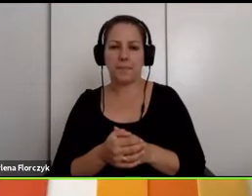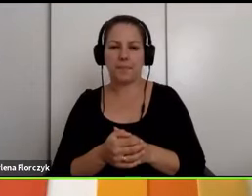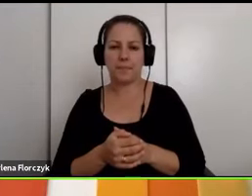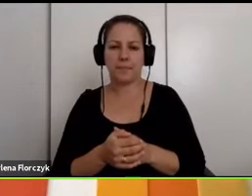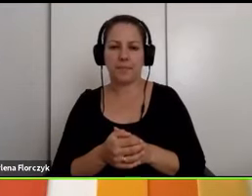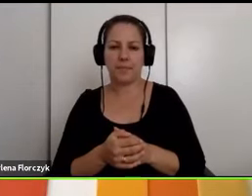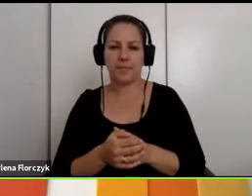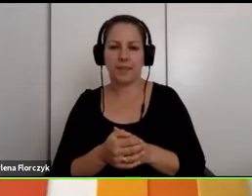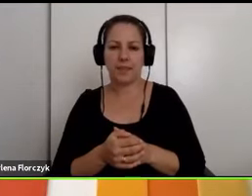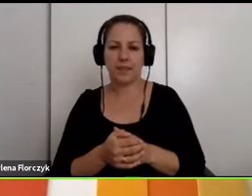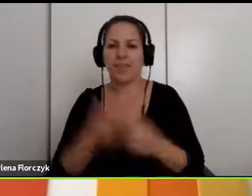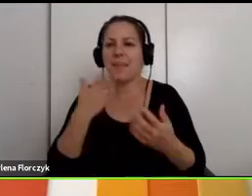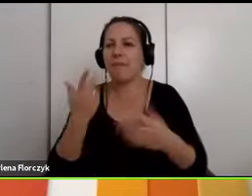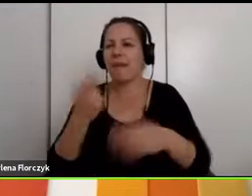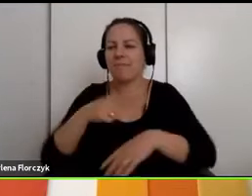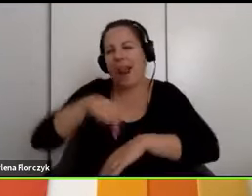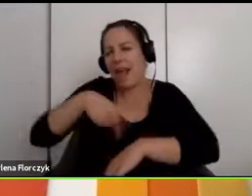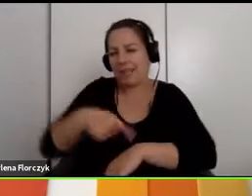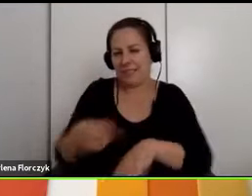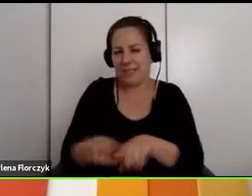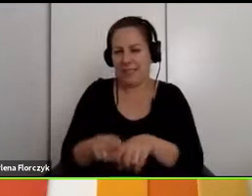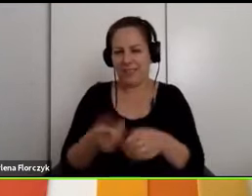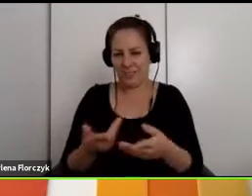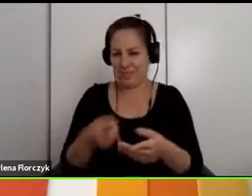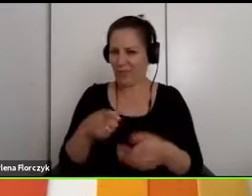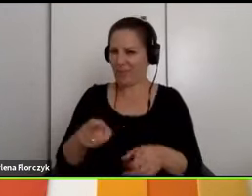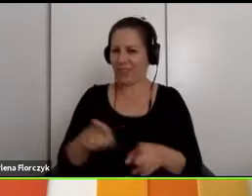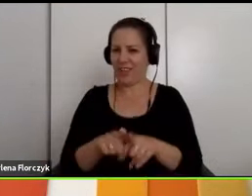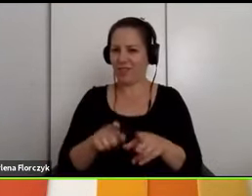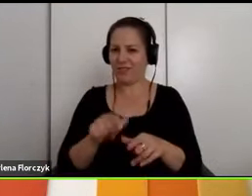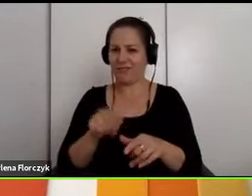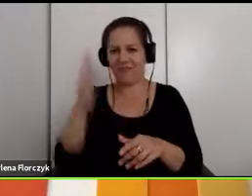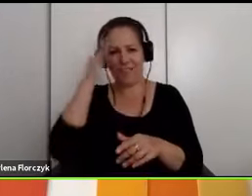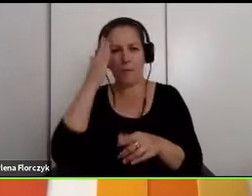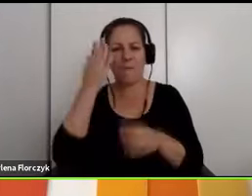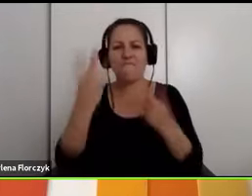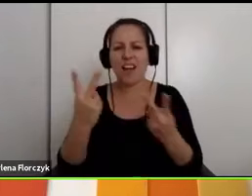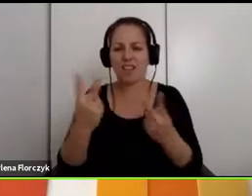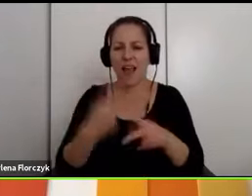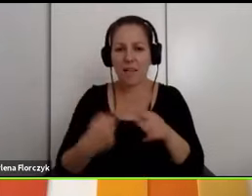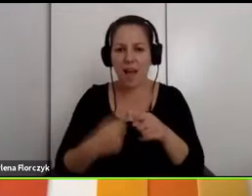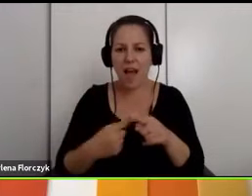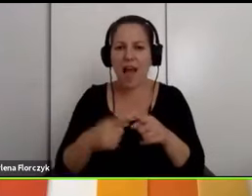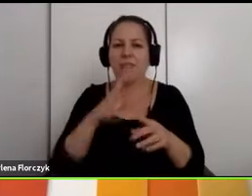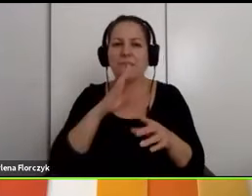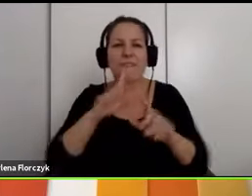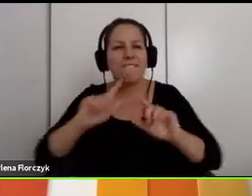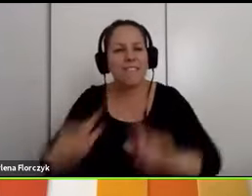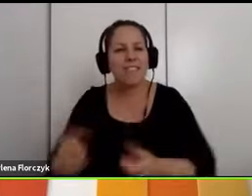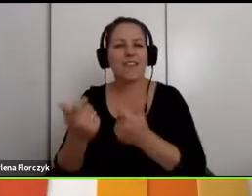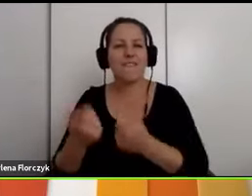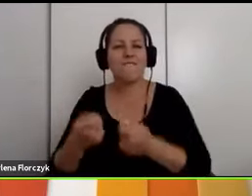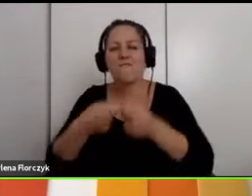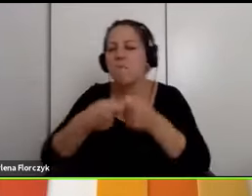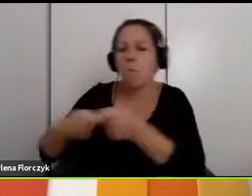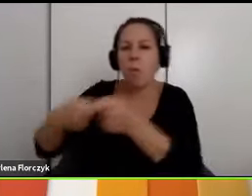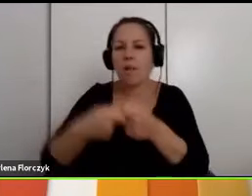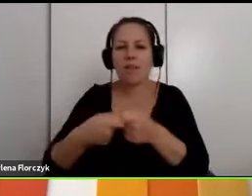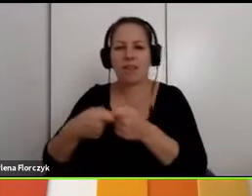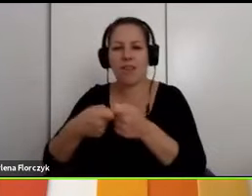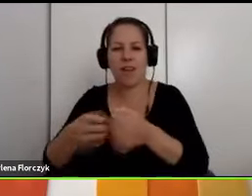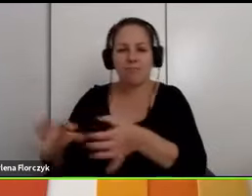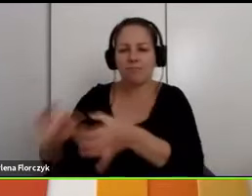i też nie ma lekcji, no jakby to jest też wiadomo ważny element, ale że to jest jakieś takie wydarzenie, wspólne wydarzenie łączące.